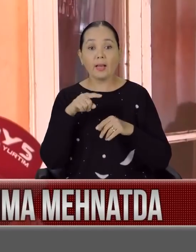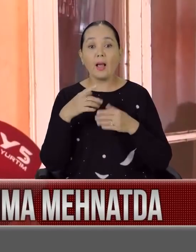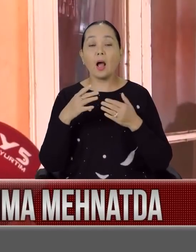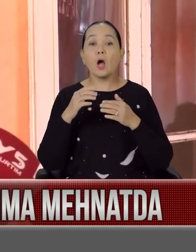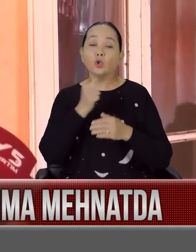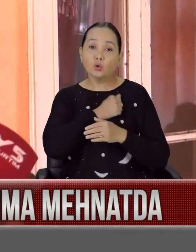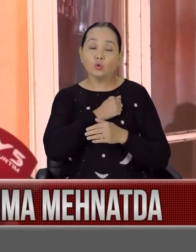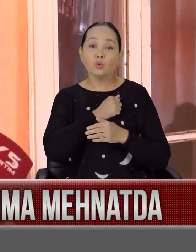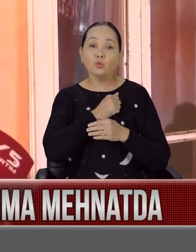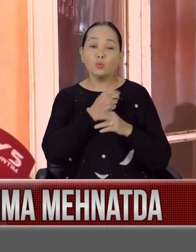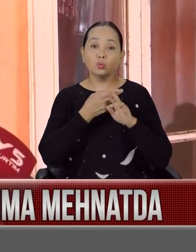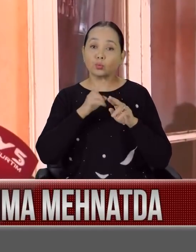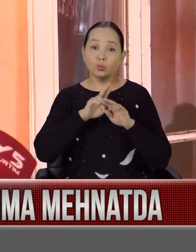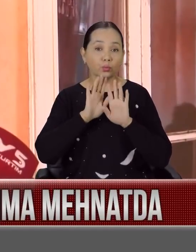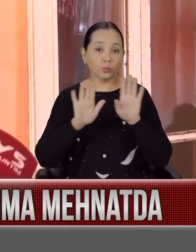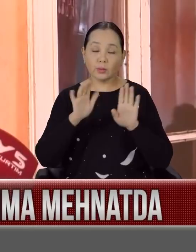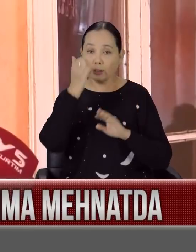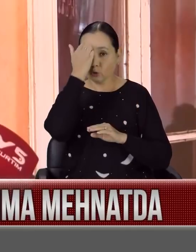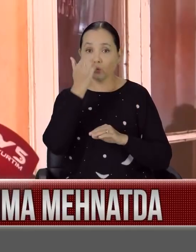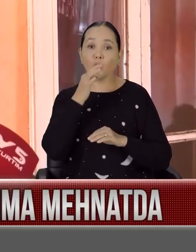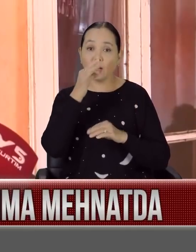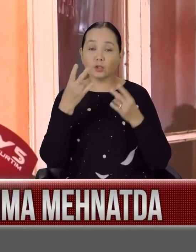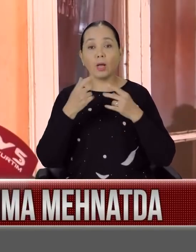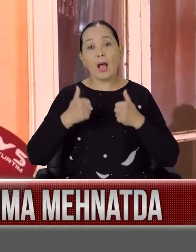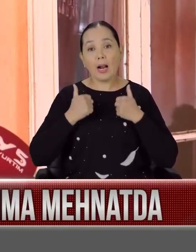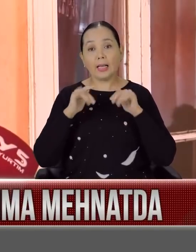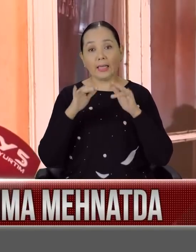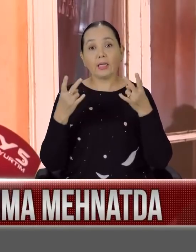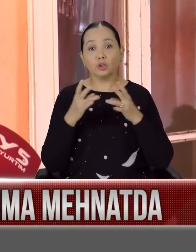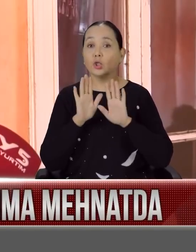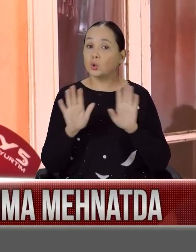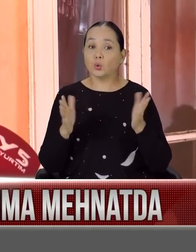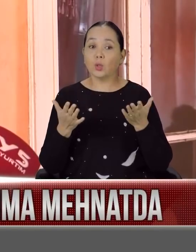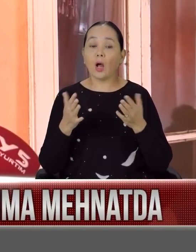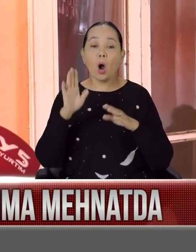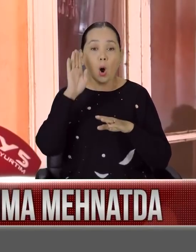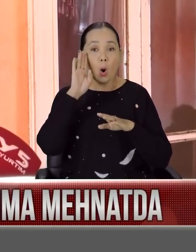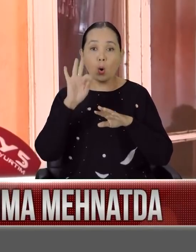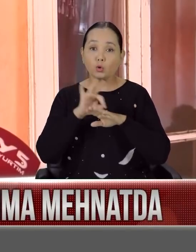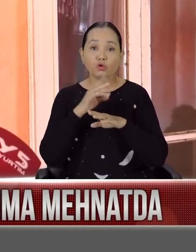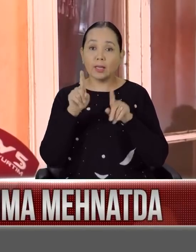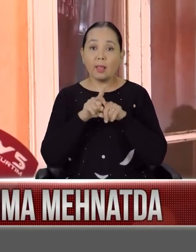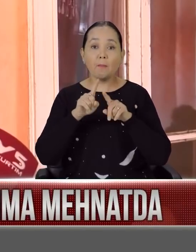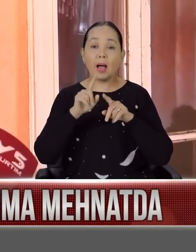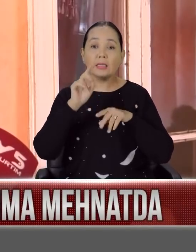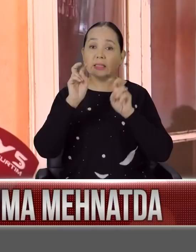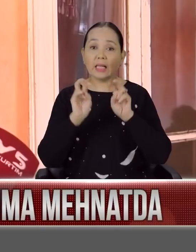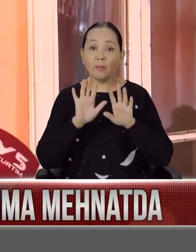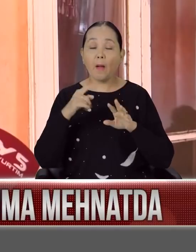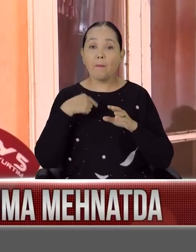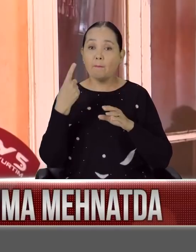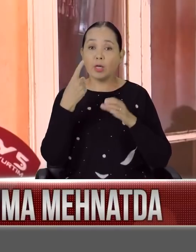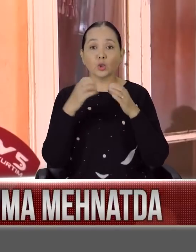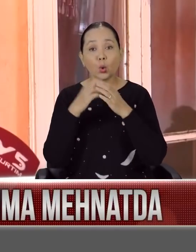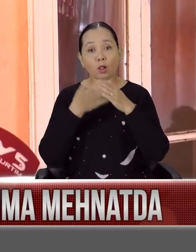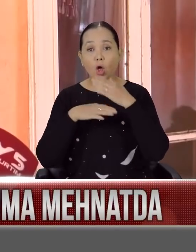shukr qilamiz. Eng asosiysi Xudoga shukr qilish kerak. Harakat qilish kerak shu. Xo'jayinim ham tinmaydi lekin. Masalan, men birinchi